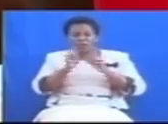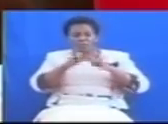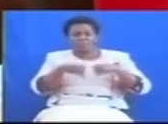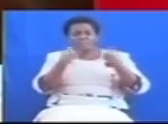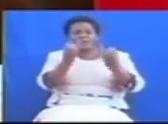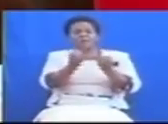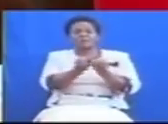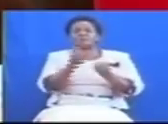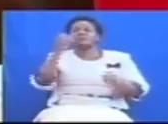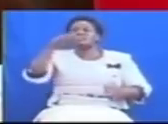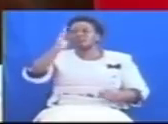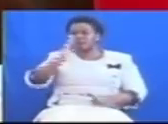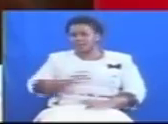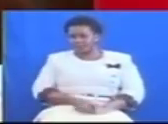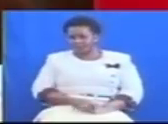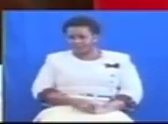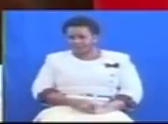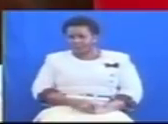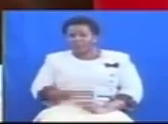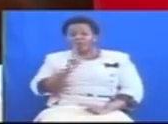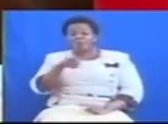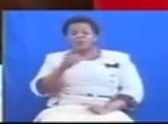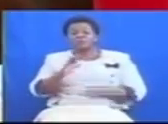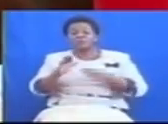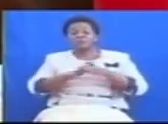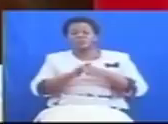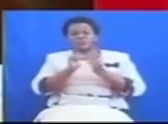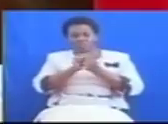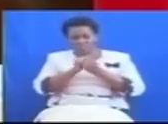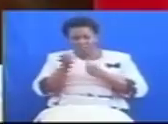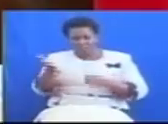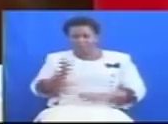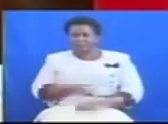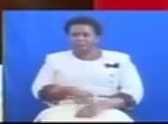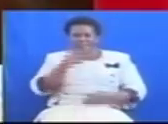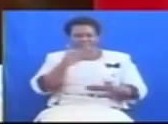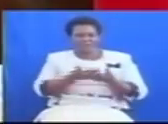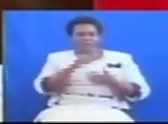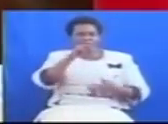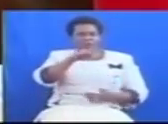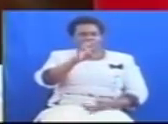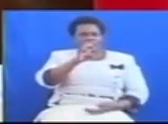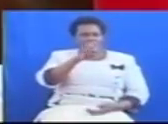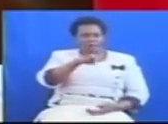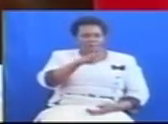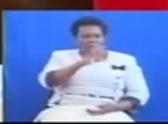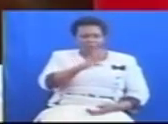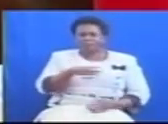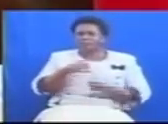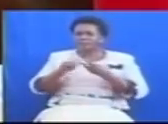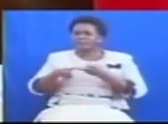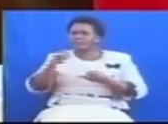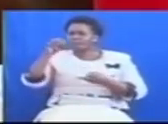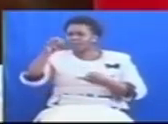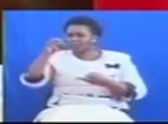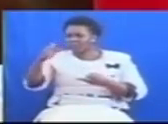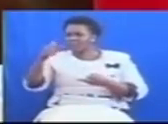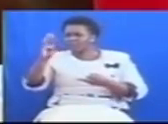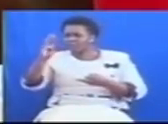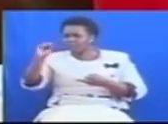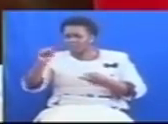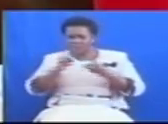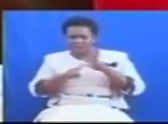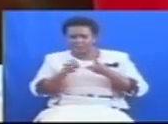serikali zinazohusika na jambo hili. NEMC, TBS, TRA,